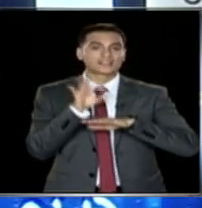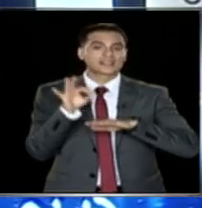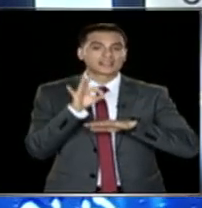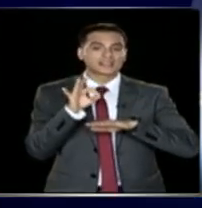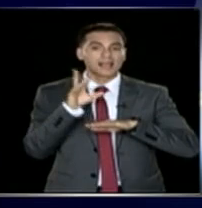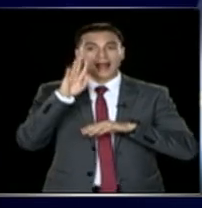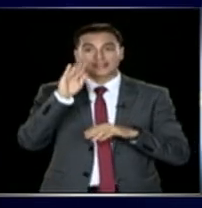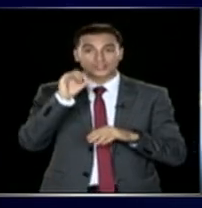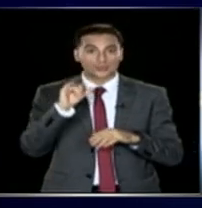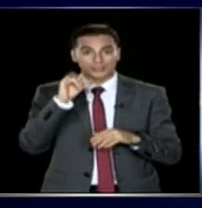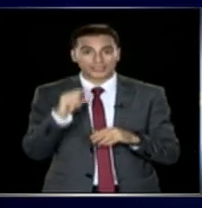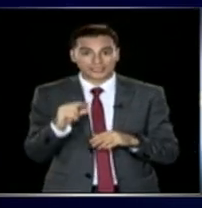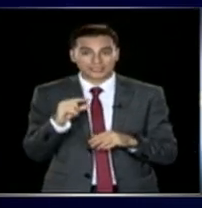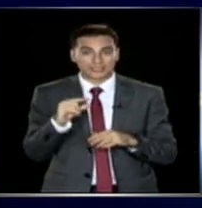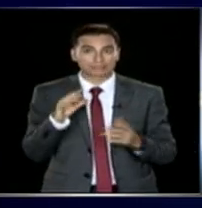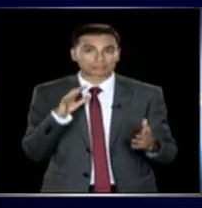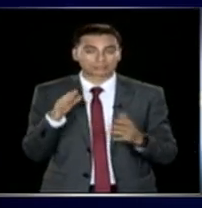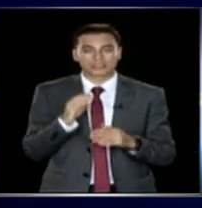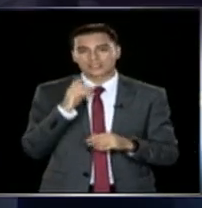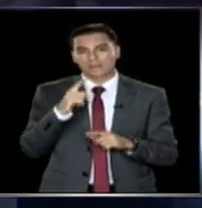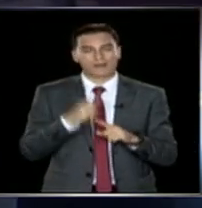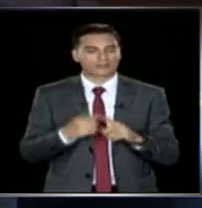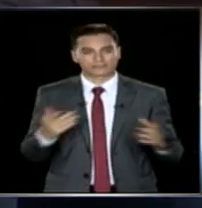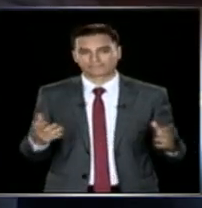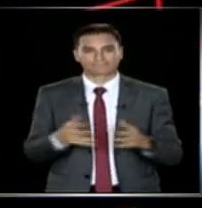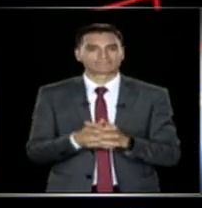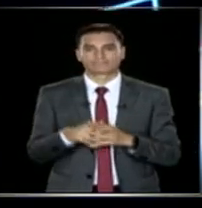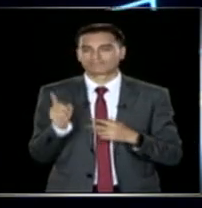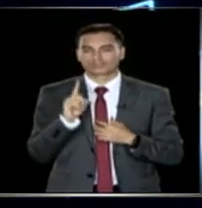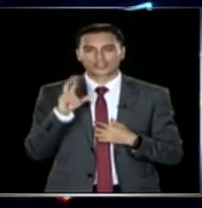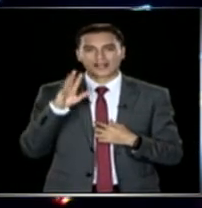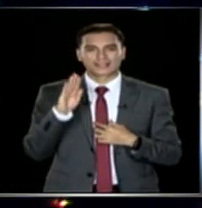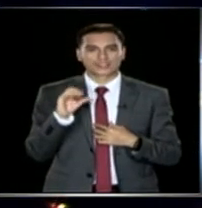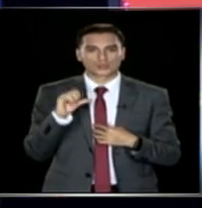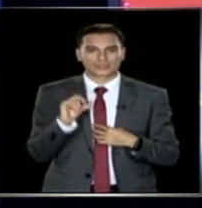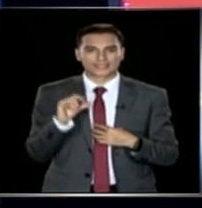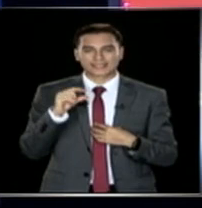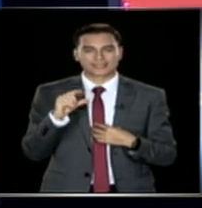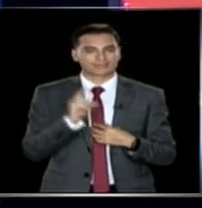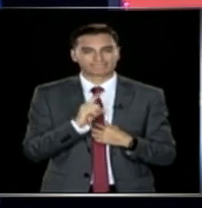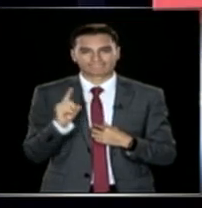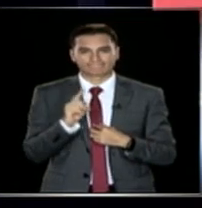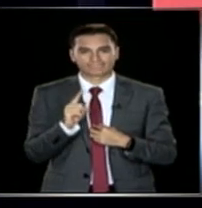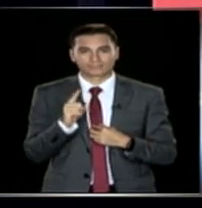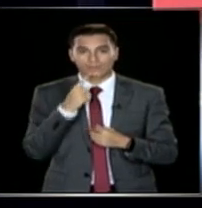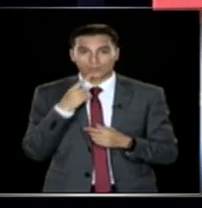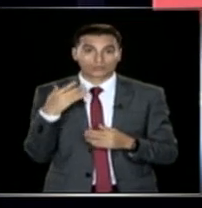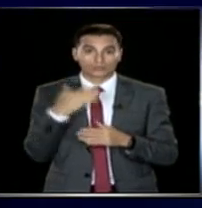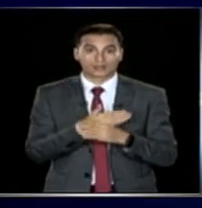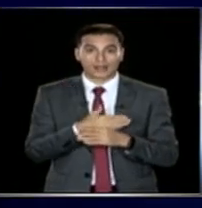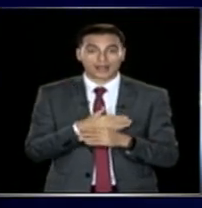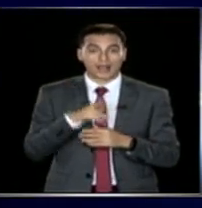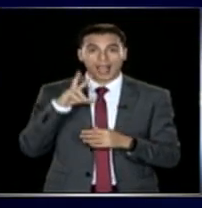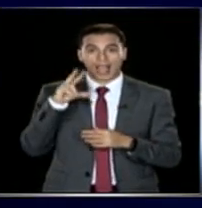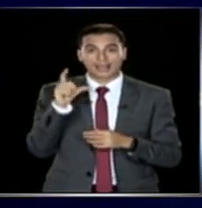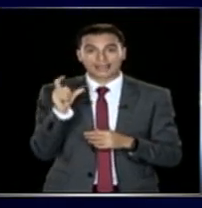السويد إجابة خاطئة، مش السويد. النرويج.